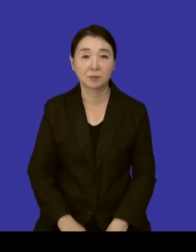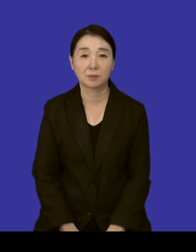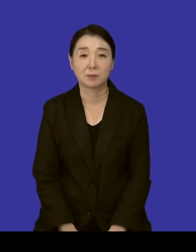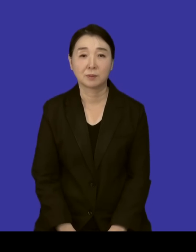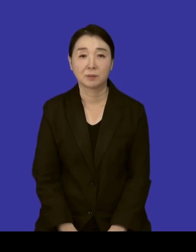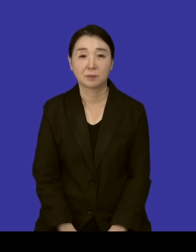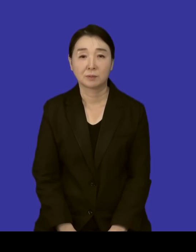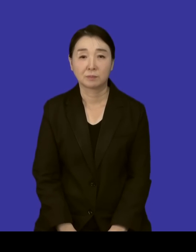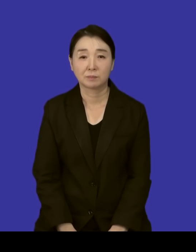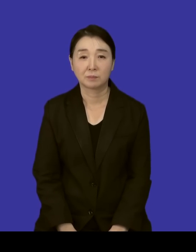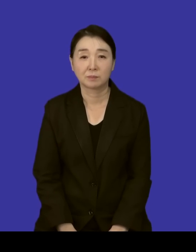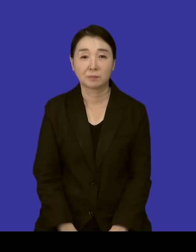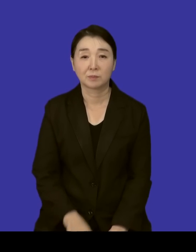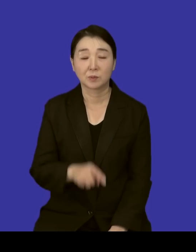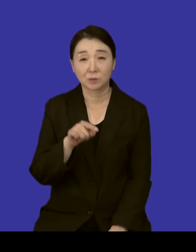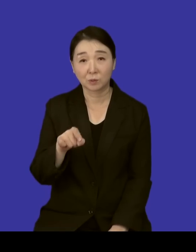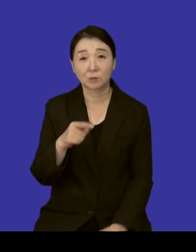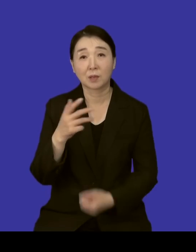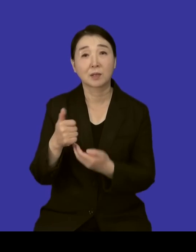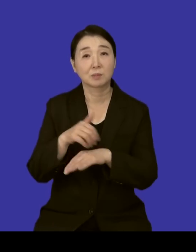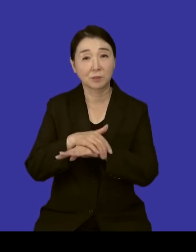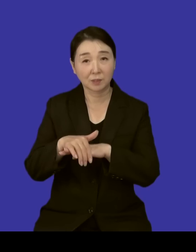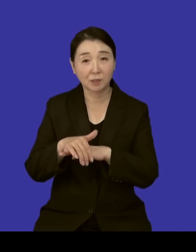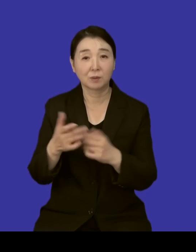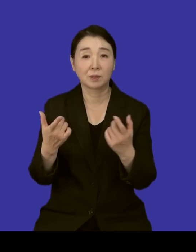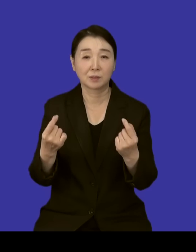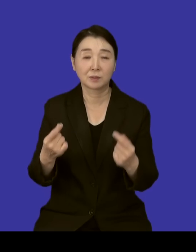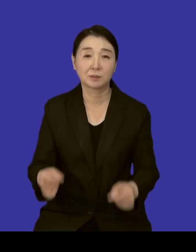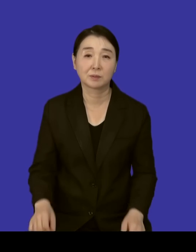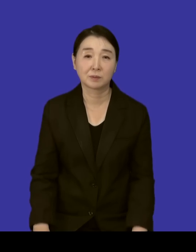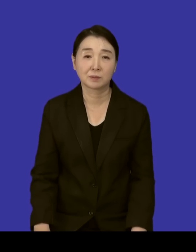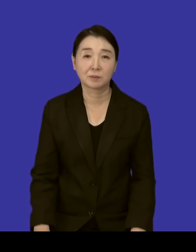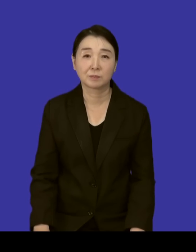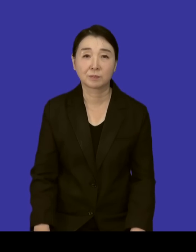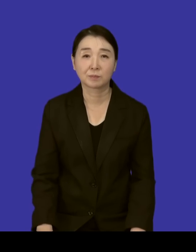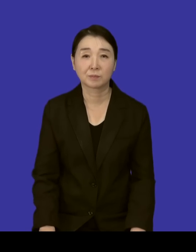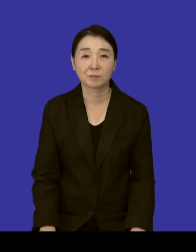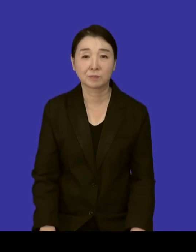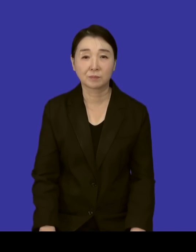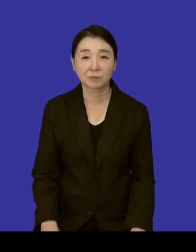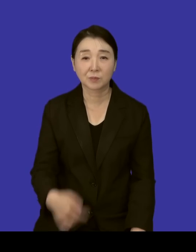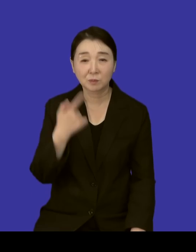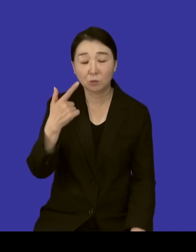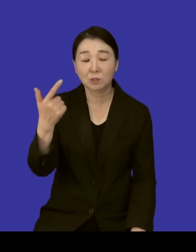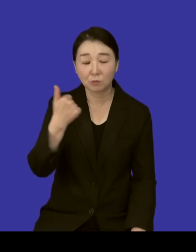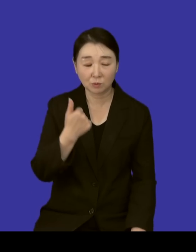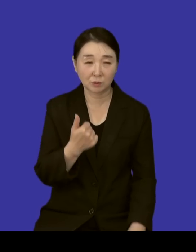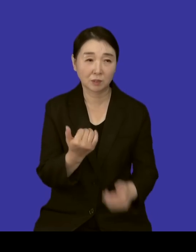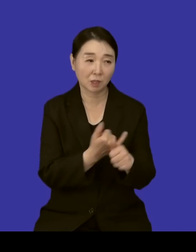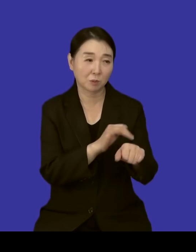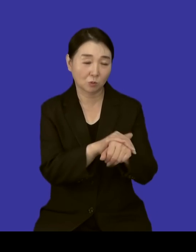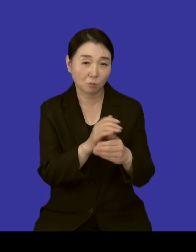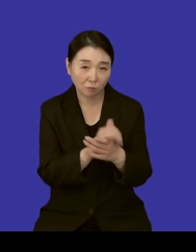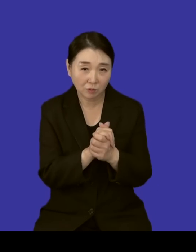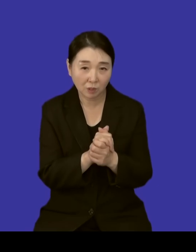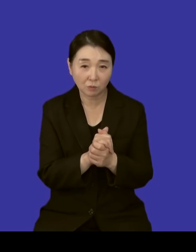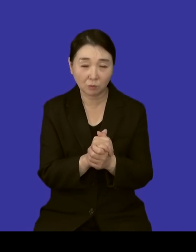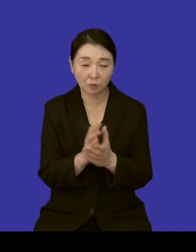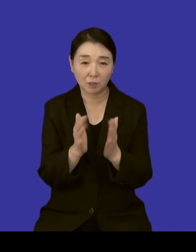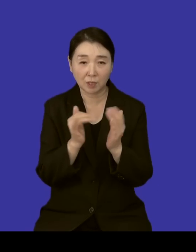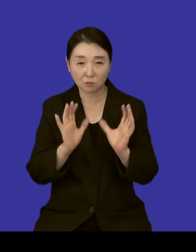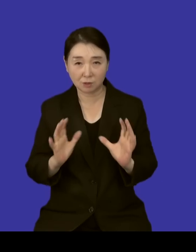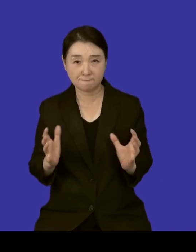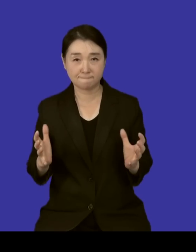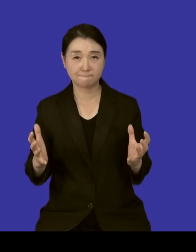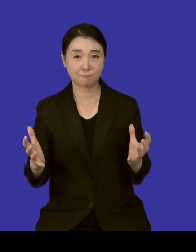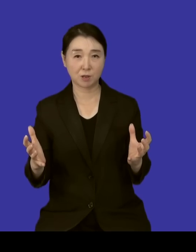네. 그것도 하나님의 다 컨셉인데 그 목사님이 오셔서 우리 남편 손목 붙잡고 우리 식구들 다 뺑